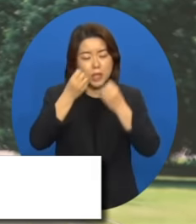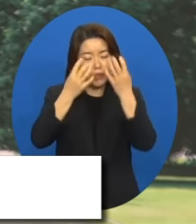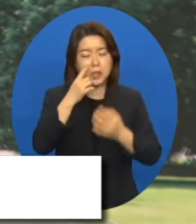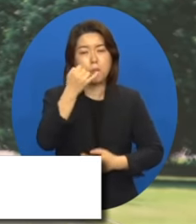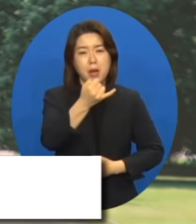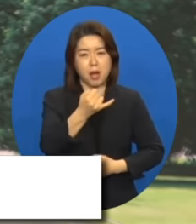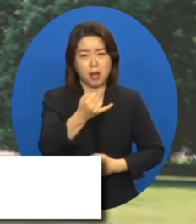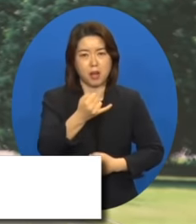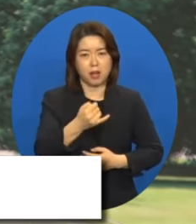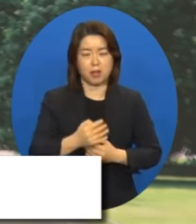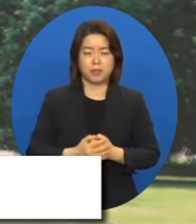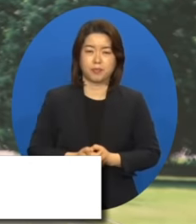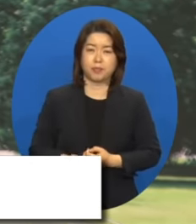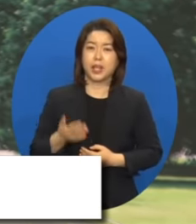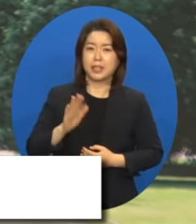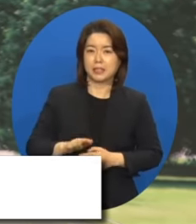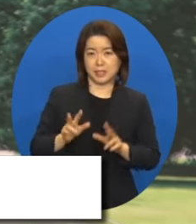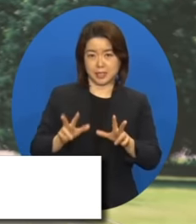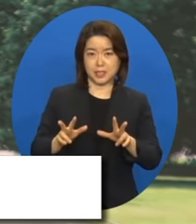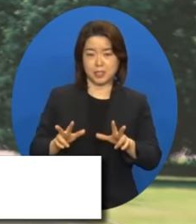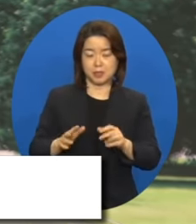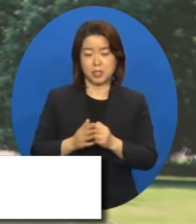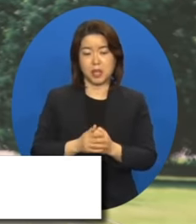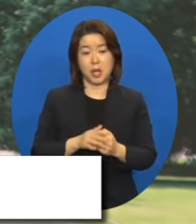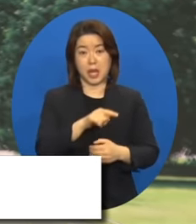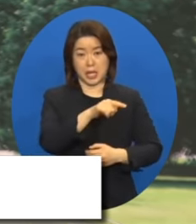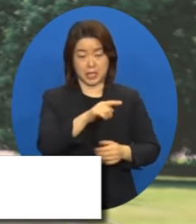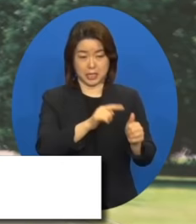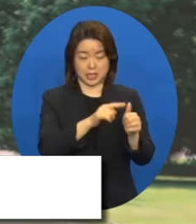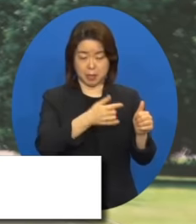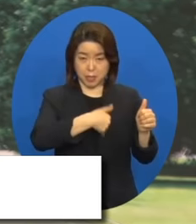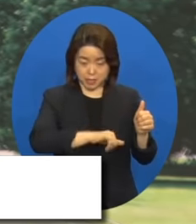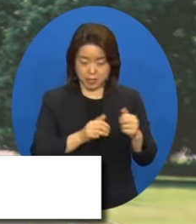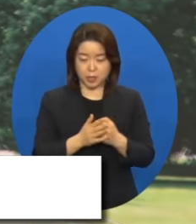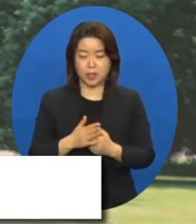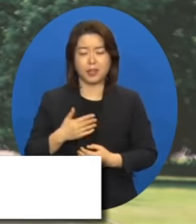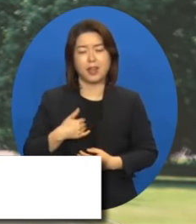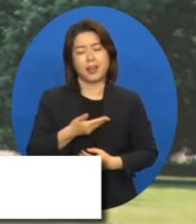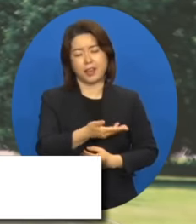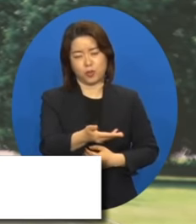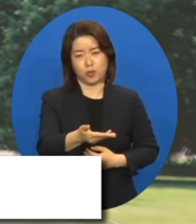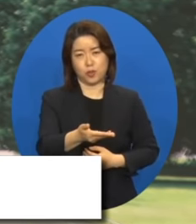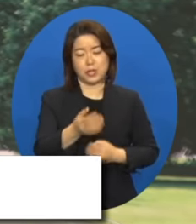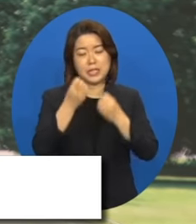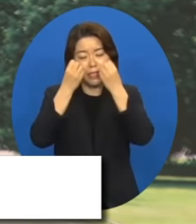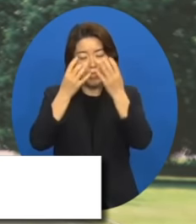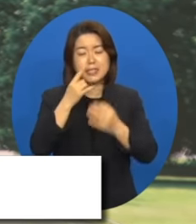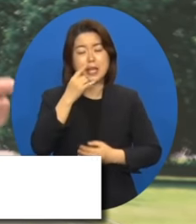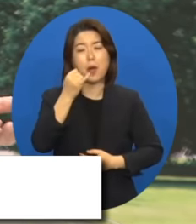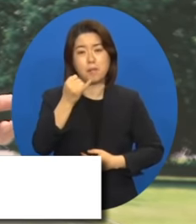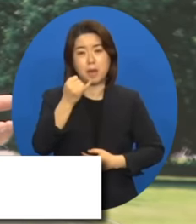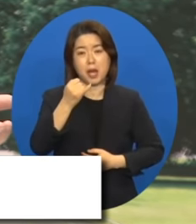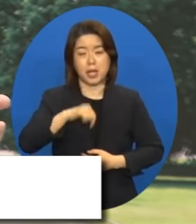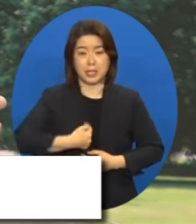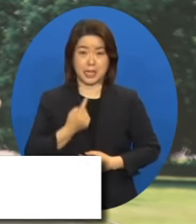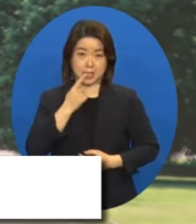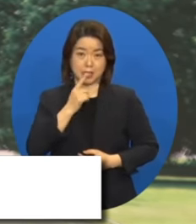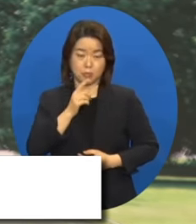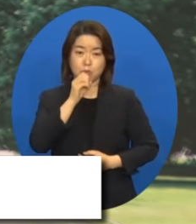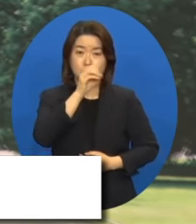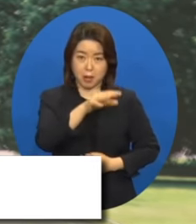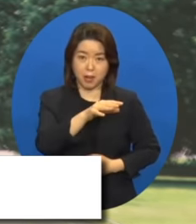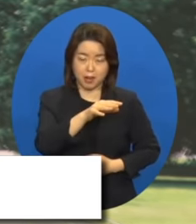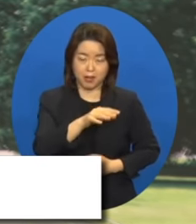그런데 지금은 자기가 그 자녀들에게 내가 너희들의 새엄마잖아, 자기가 그렇게 이야기를 하게